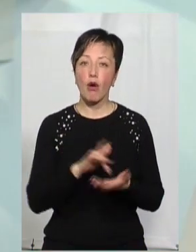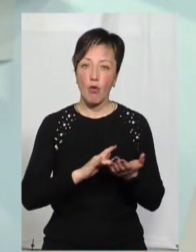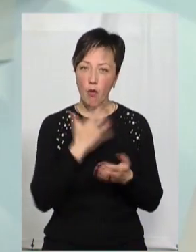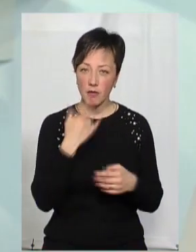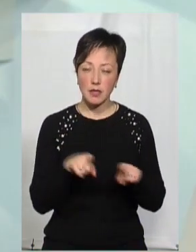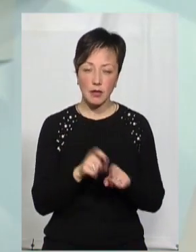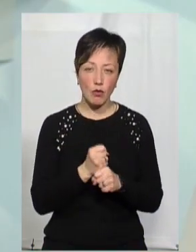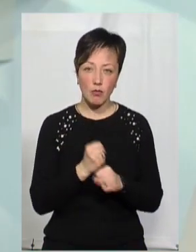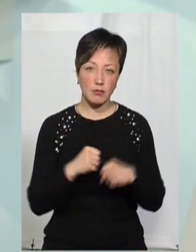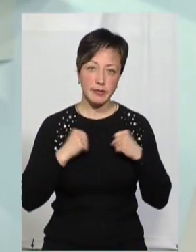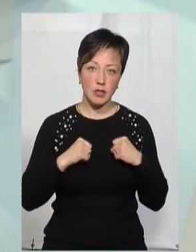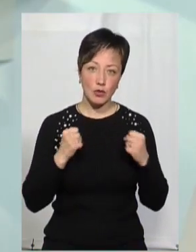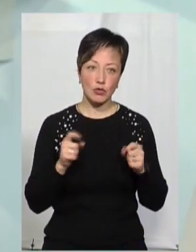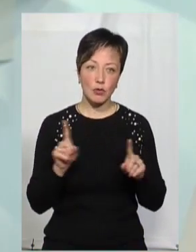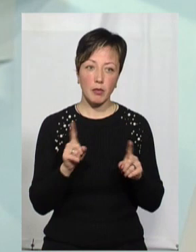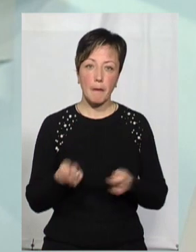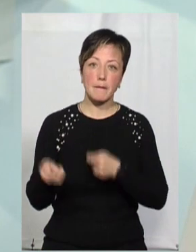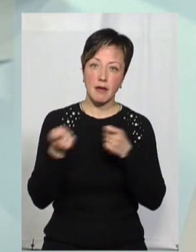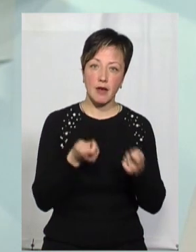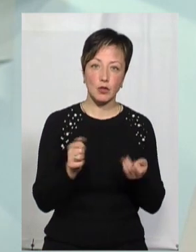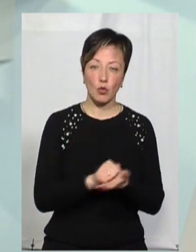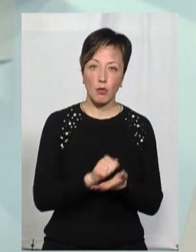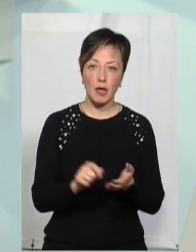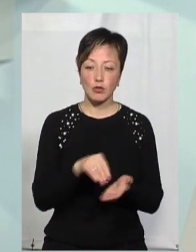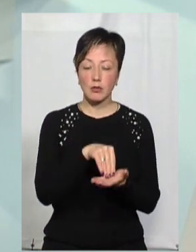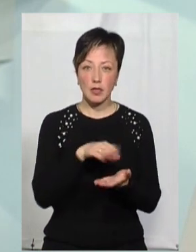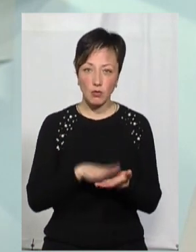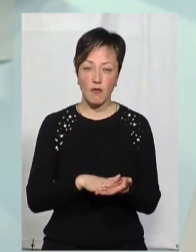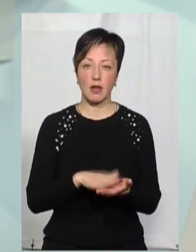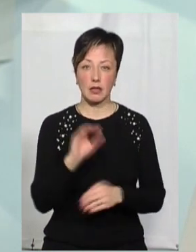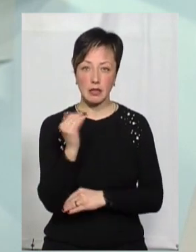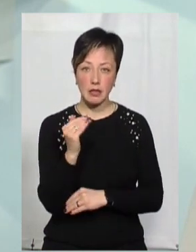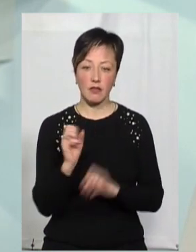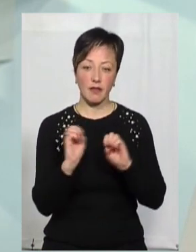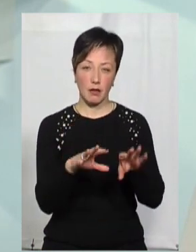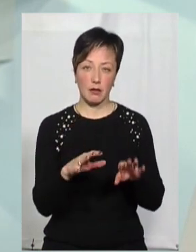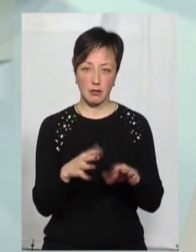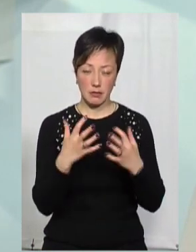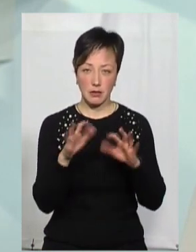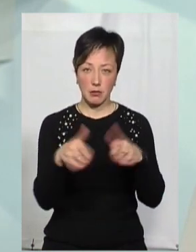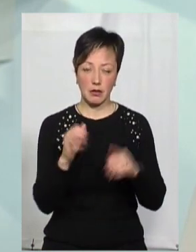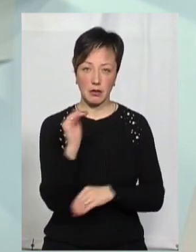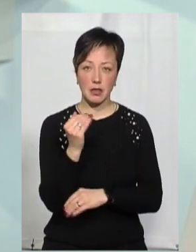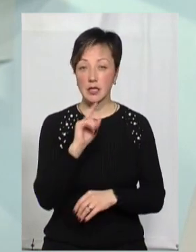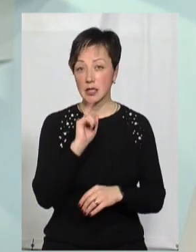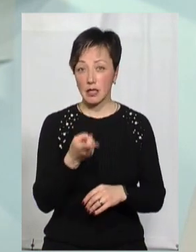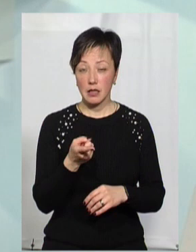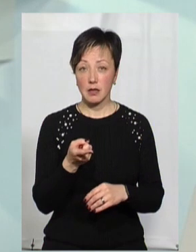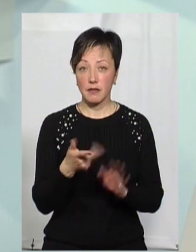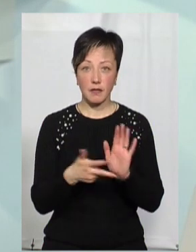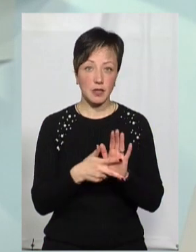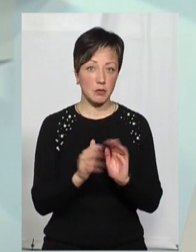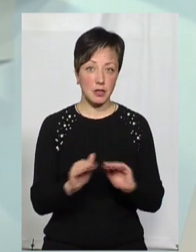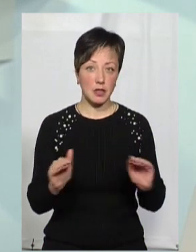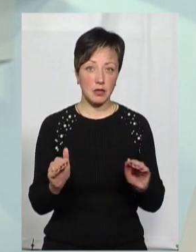роми роблять це для того, щоб привезти ті документи, щоб зареєструвати дитину і щоб їм віддати ну, за рік, ну, якщо